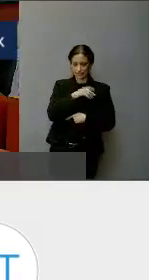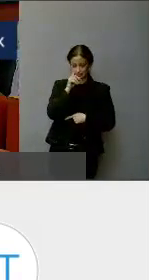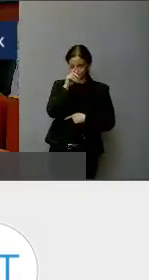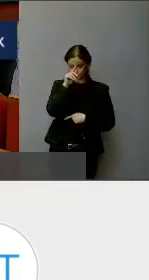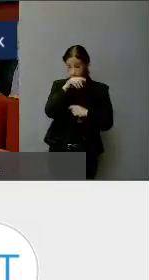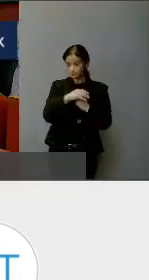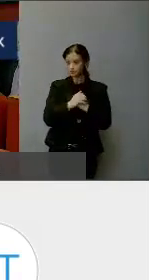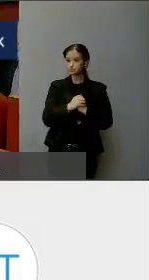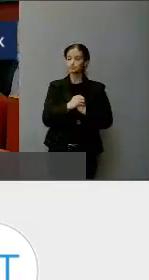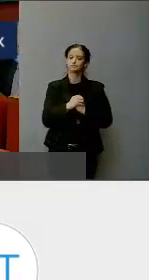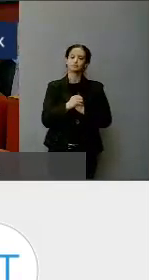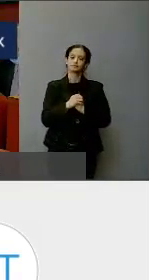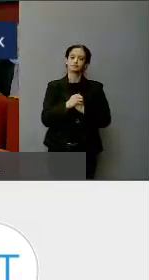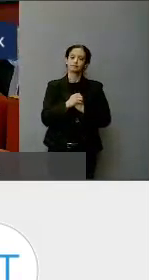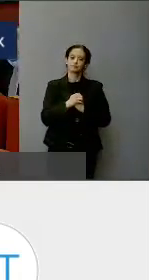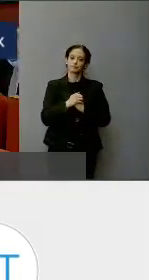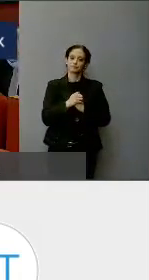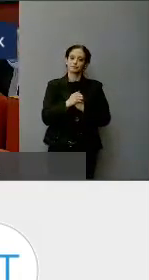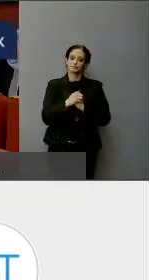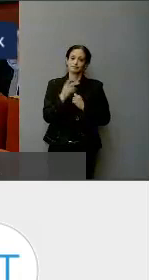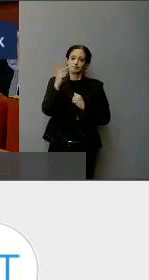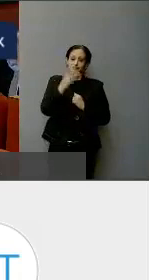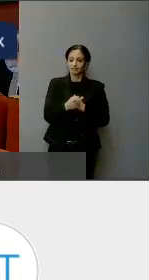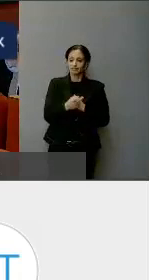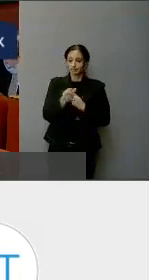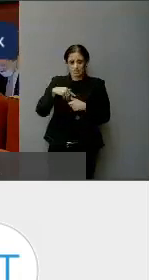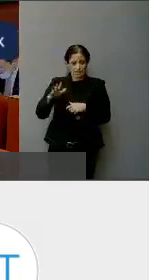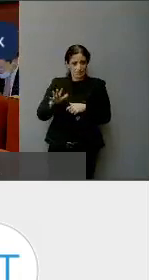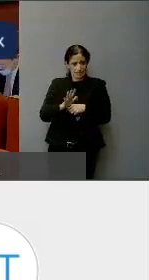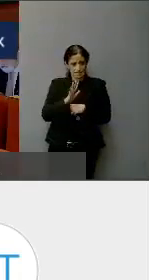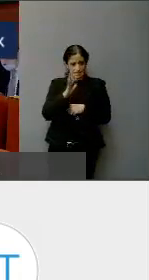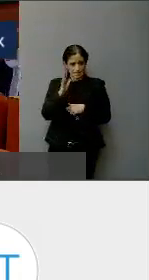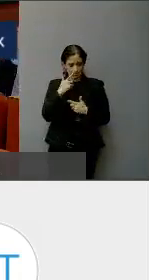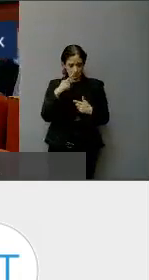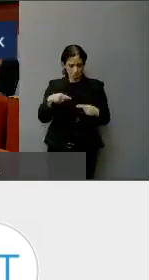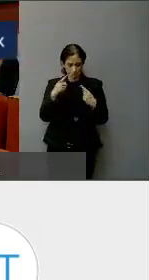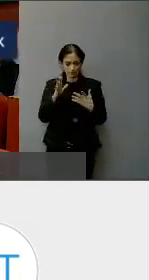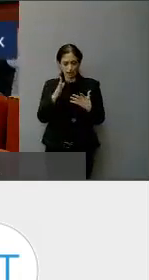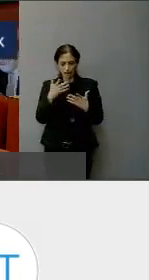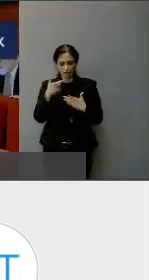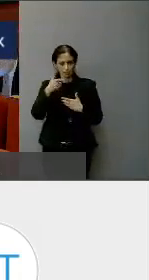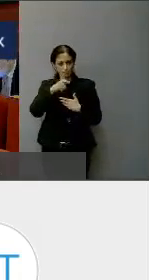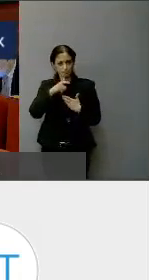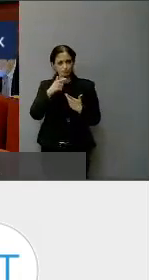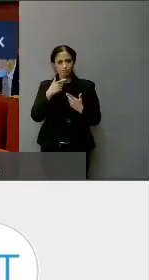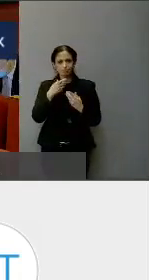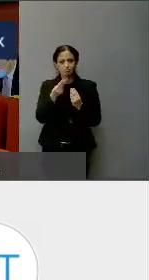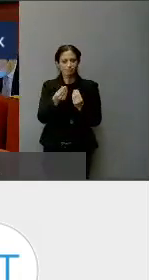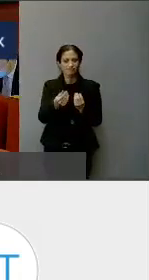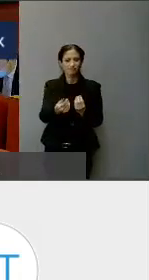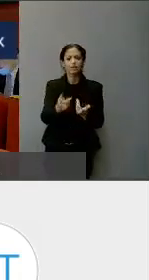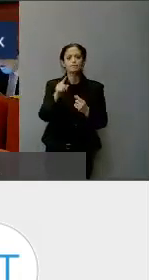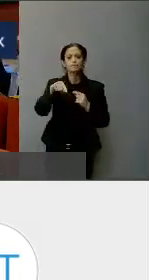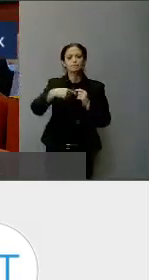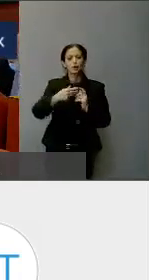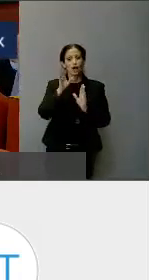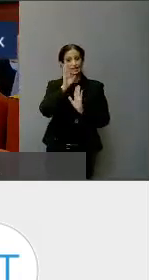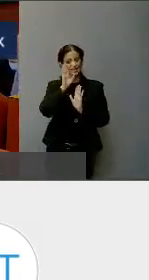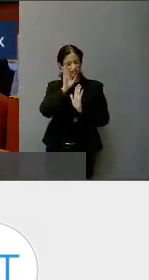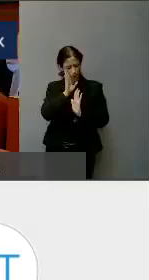anno sul loro perché quello di dire occhio punto punto numero numero passo passo